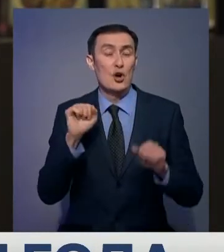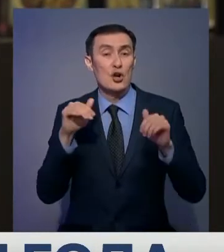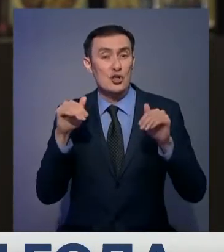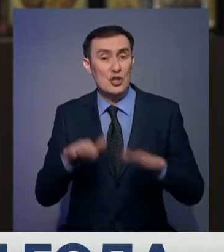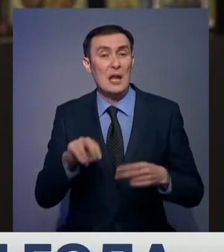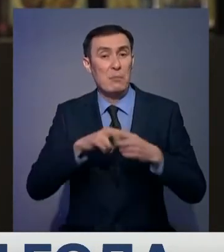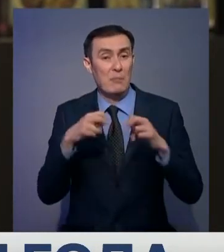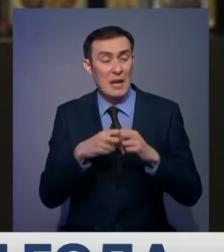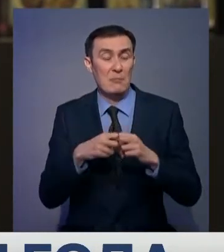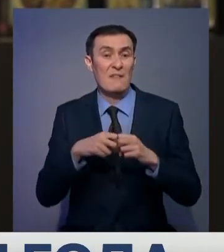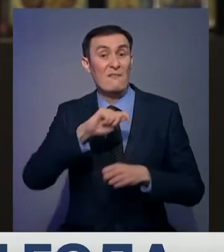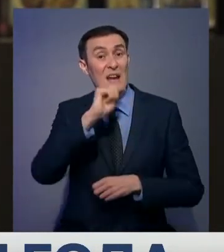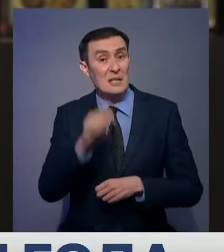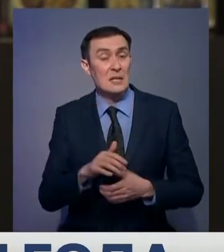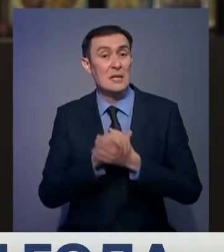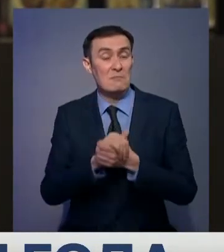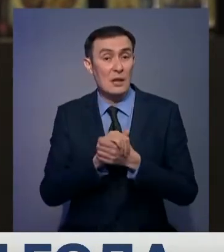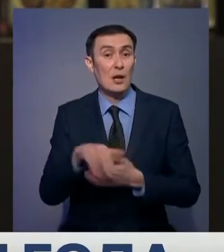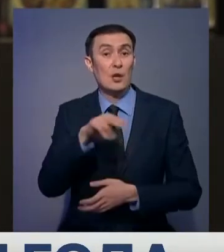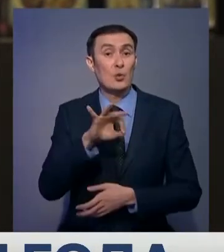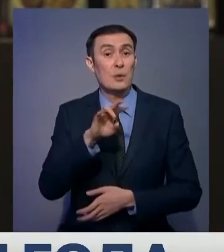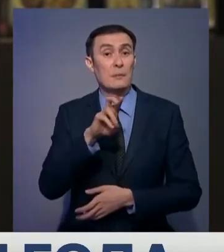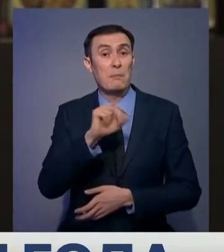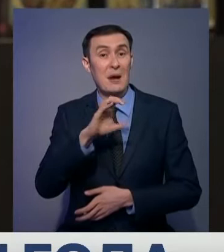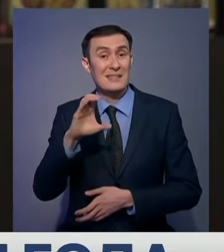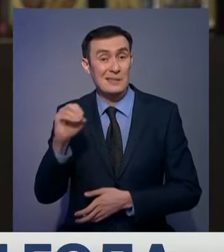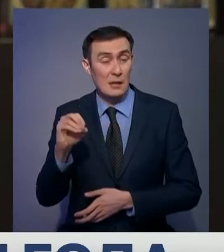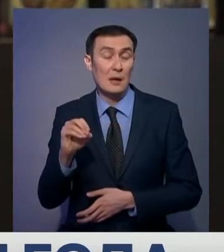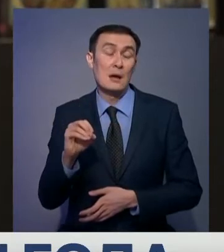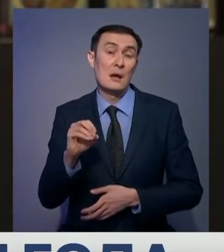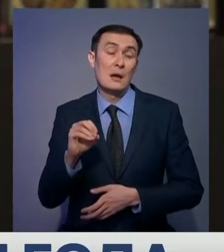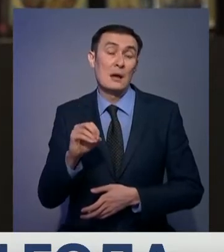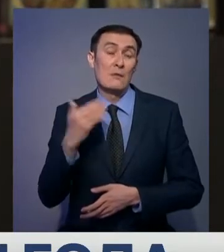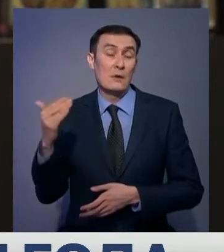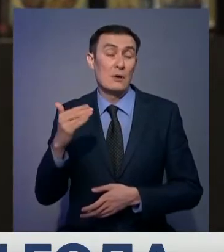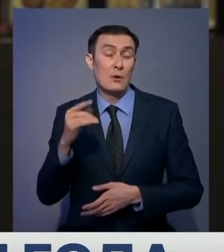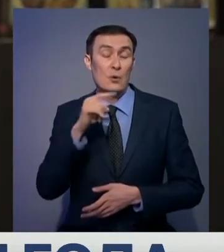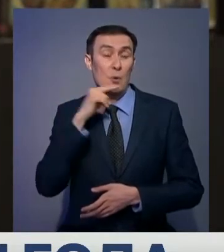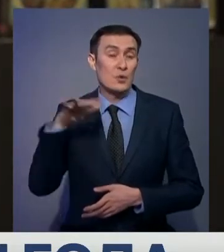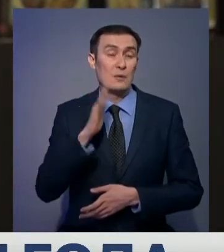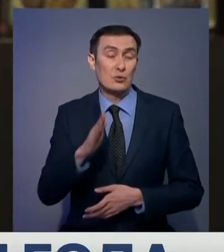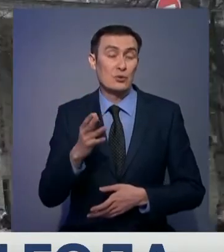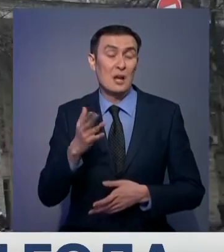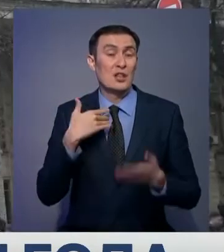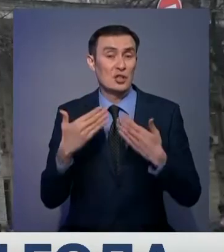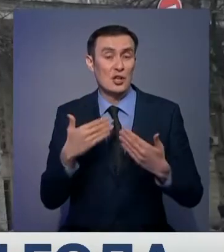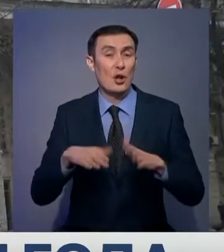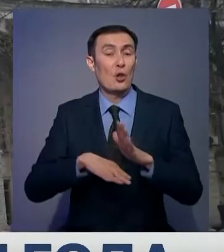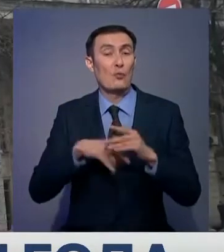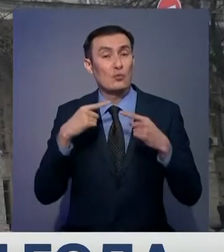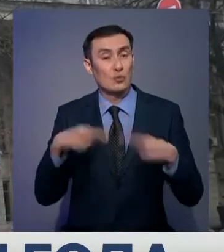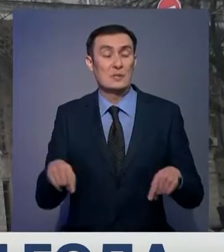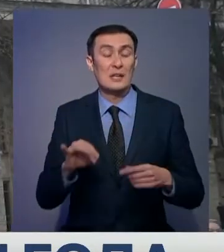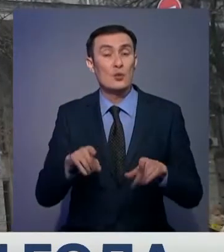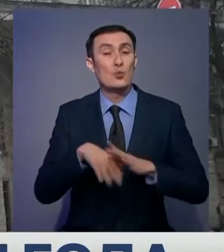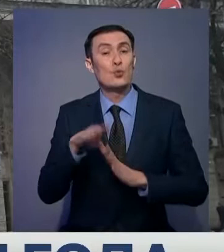проблемы войны и мира на Донбассе, в отношении Украины и России выйдут на качественно другой уровень. Значительно